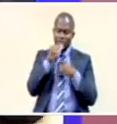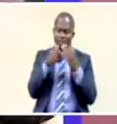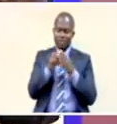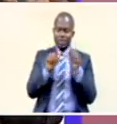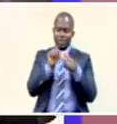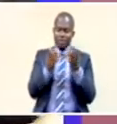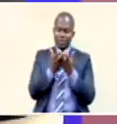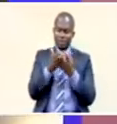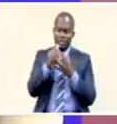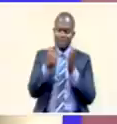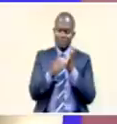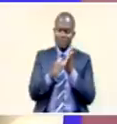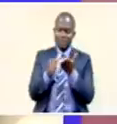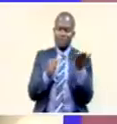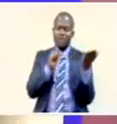n'ibyo bibazo ntabwo